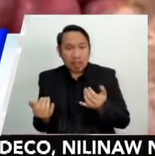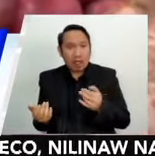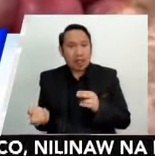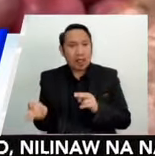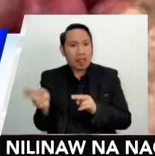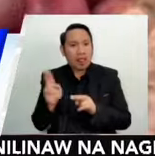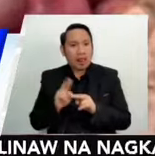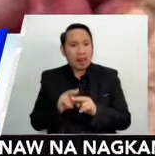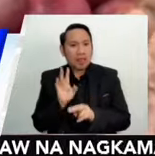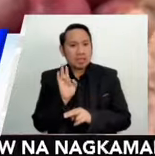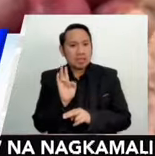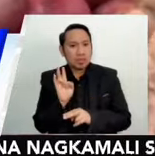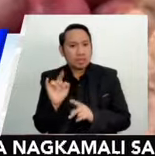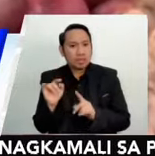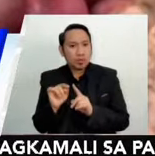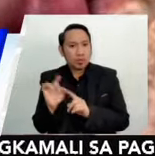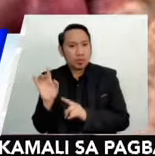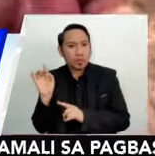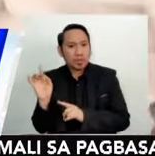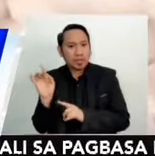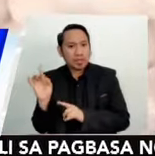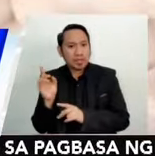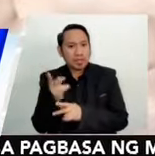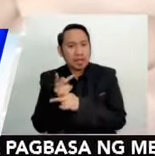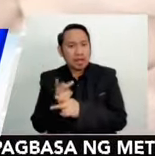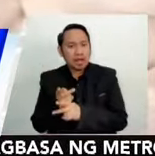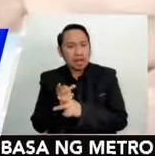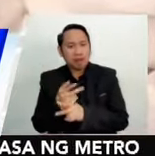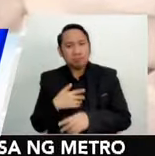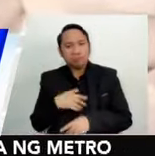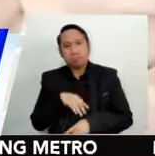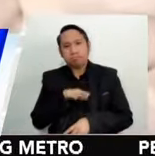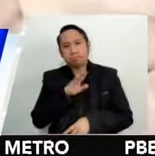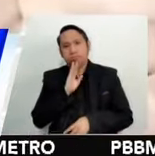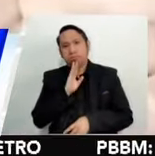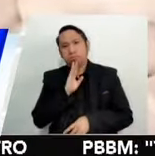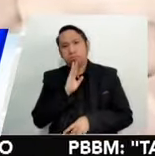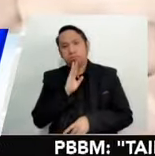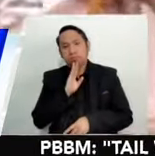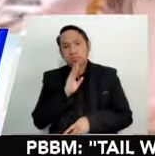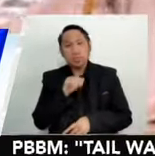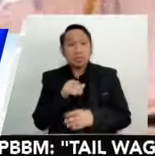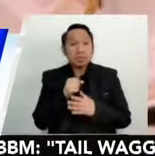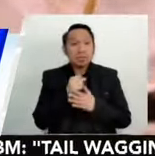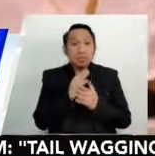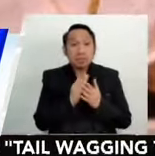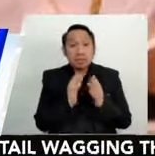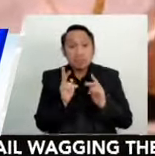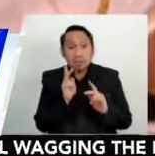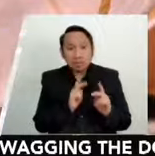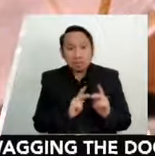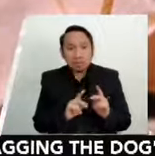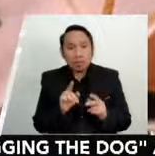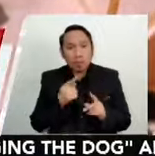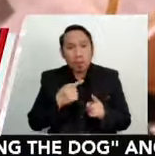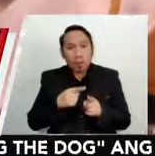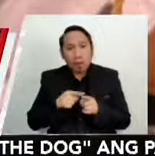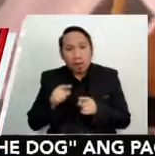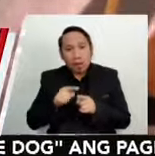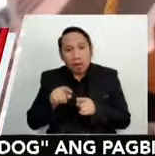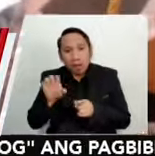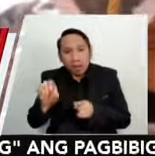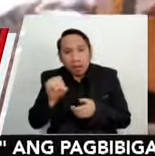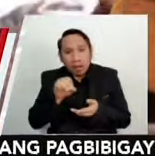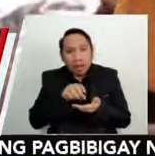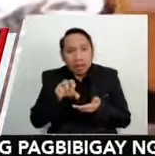kilo ngayon. Ikinagulat ito ng ilang mamimili. Kaya ang iba, tingi-tingi na lang kung bumili. Tipid-tipid. Oo, dahil